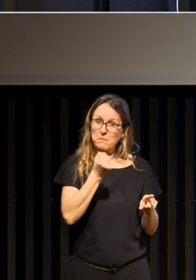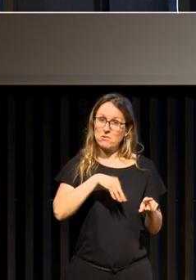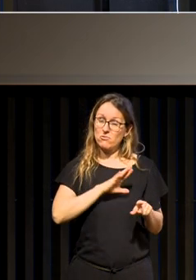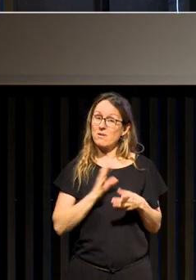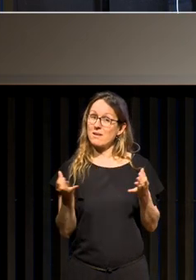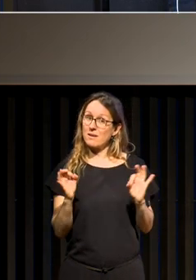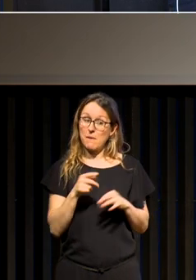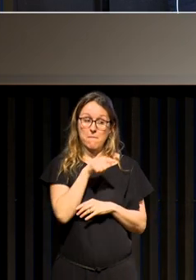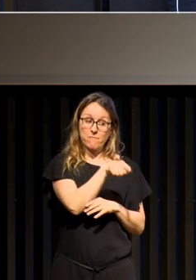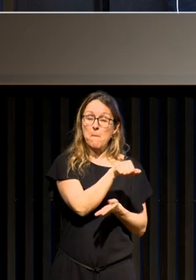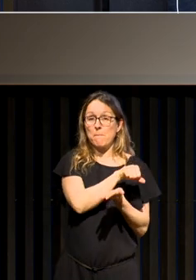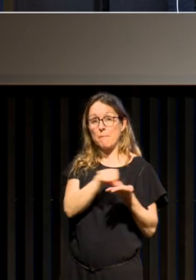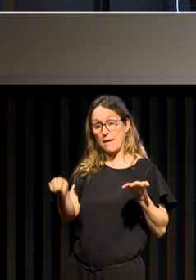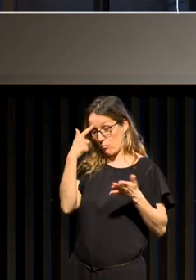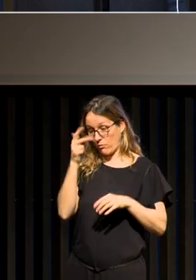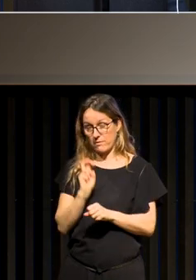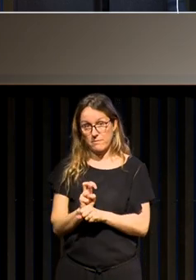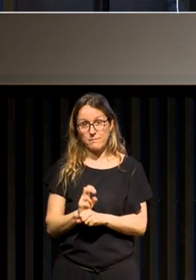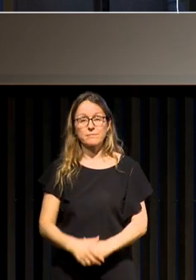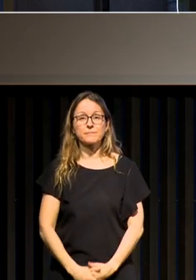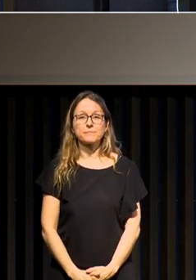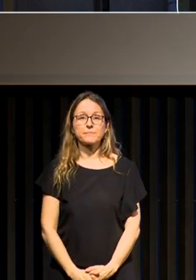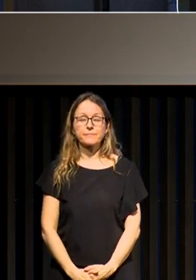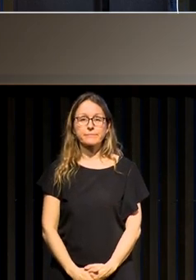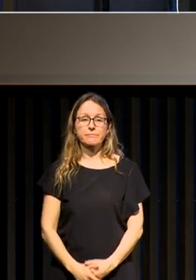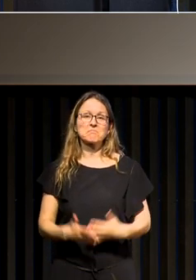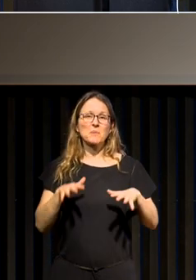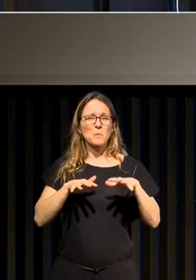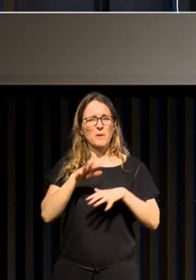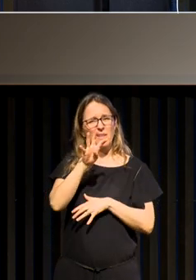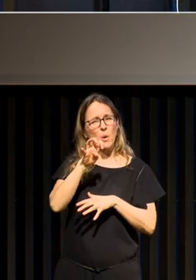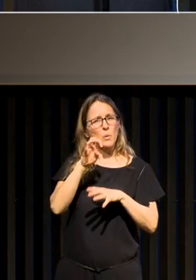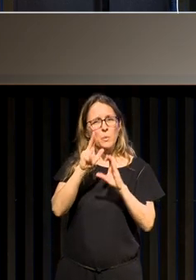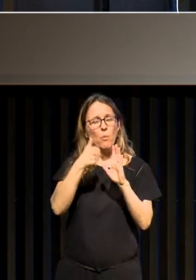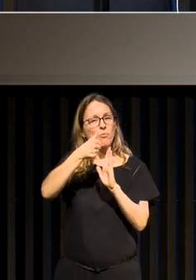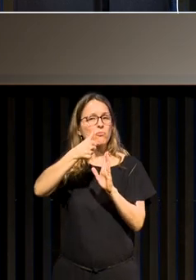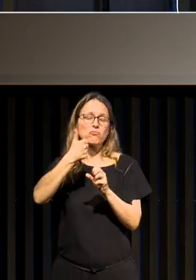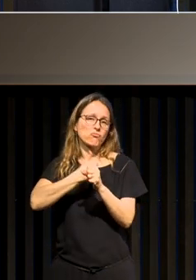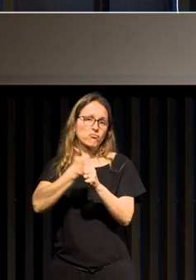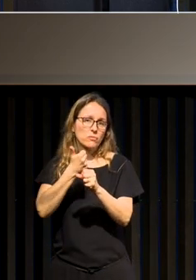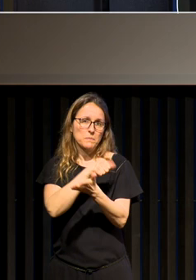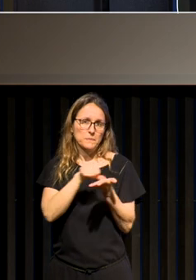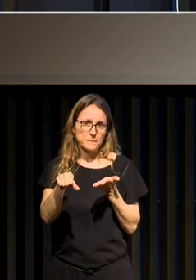charge du patient et de l'ordre de 40 euros par an. Bon.